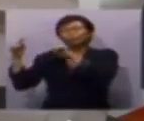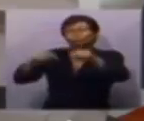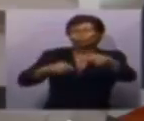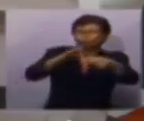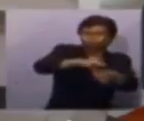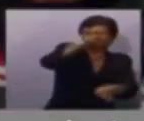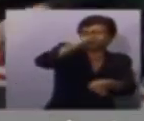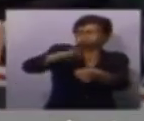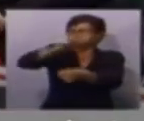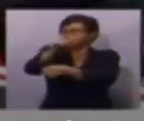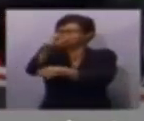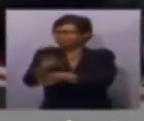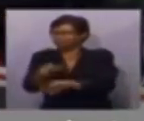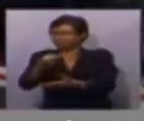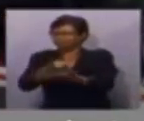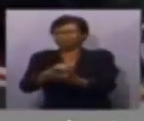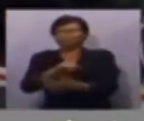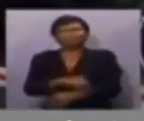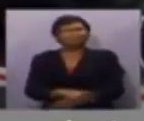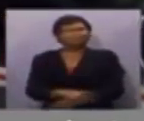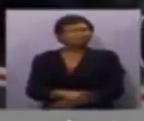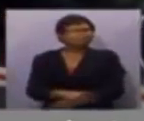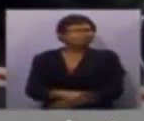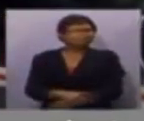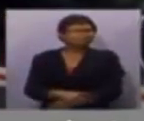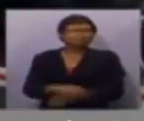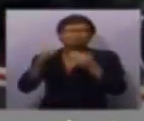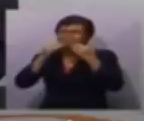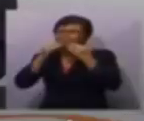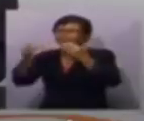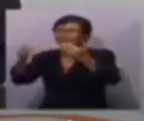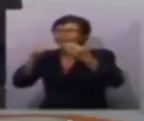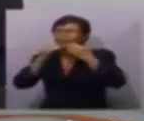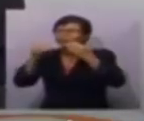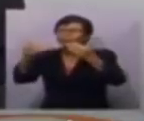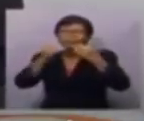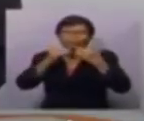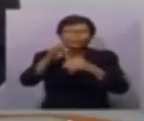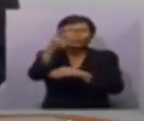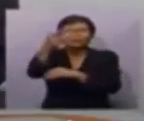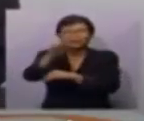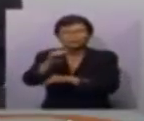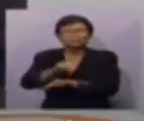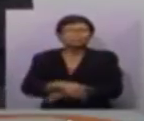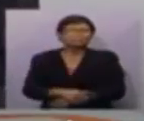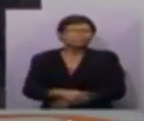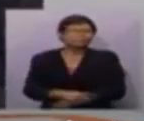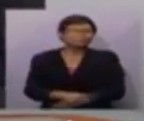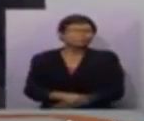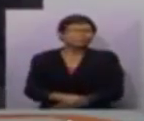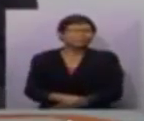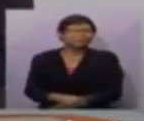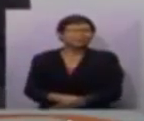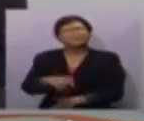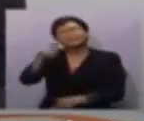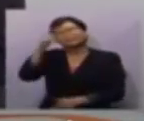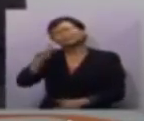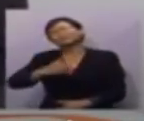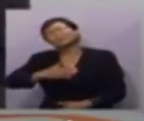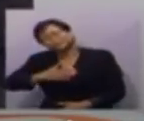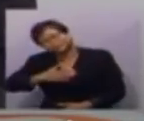semangat kepada calon itu sendiri, Doktor. Ya, pertamanya terima kasih kepada RTM satu kerana sudi menjemput